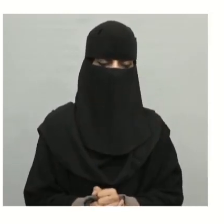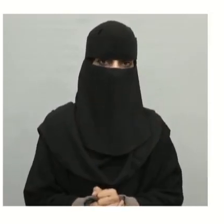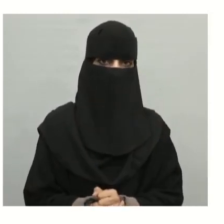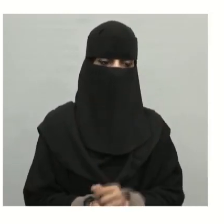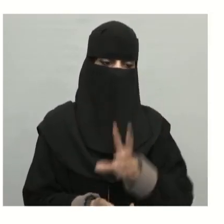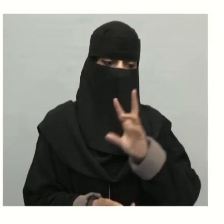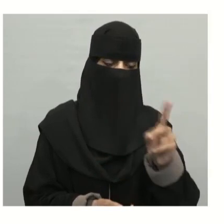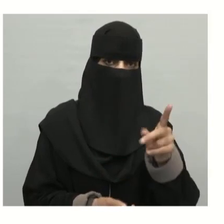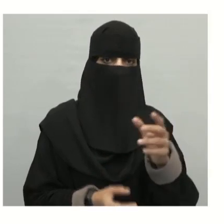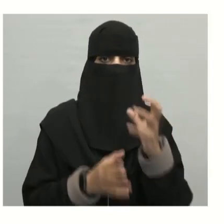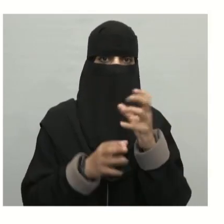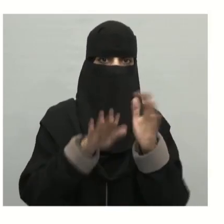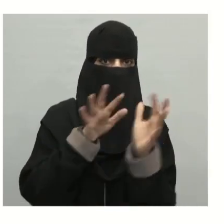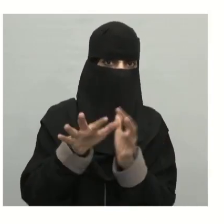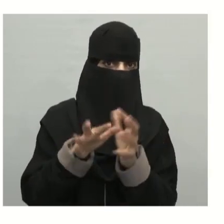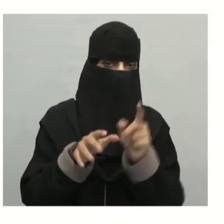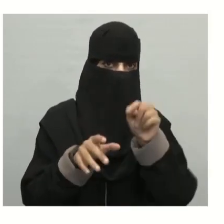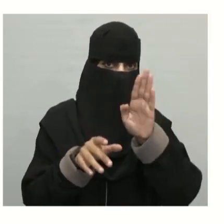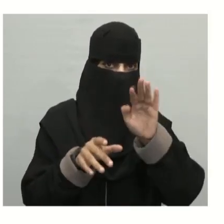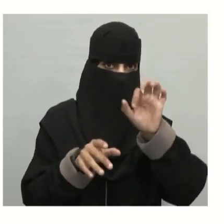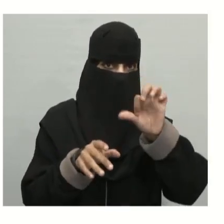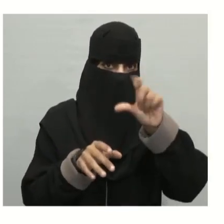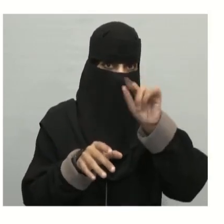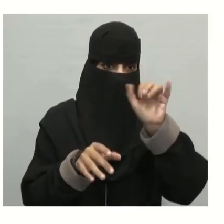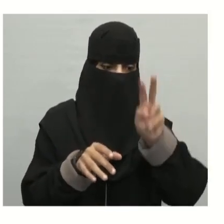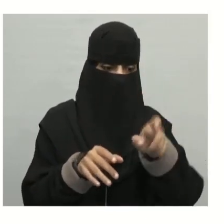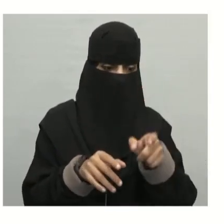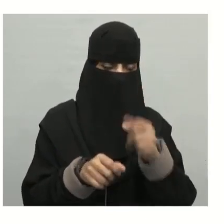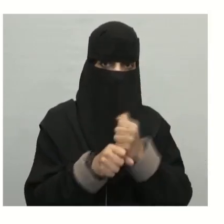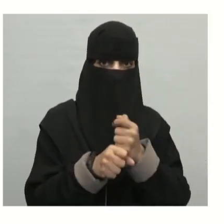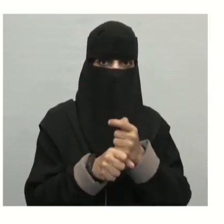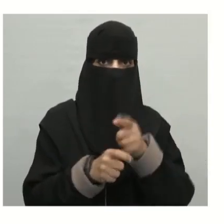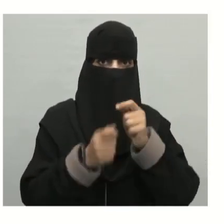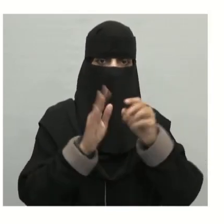بالنسبه للصخور الرسوبيه بفعل عوامل التجويه والتعريه